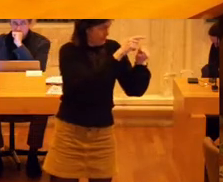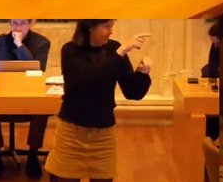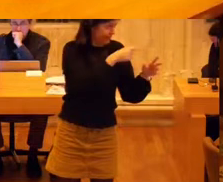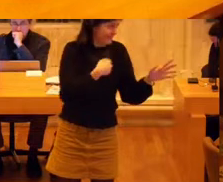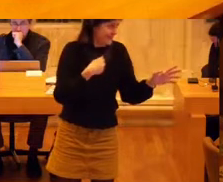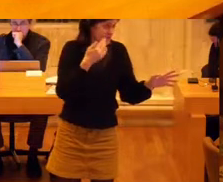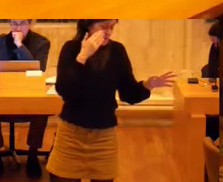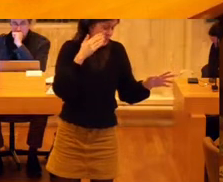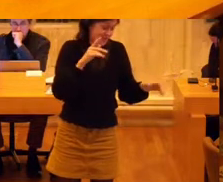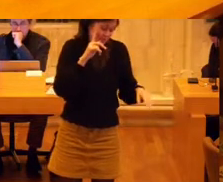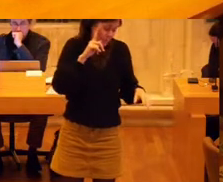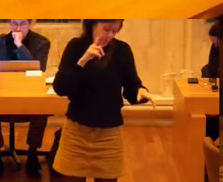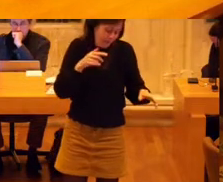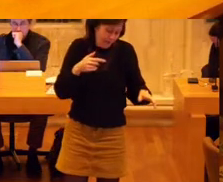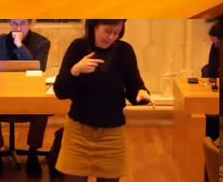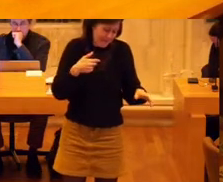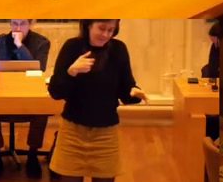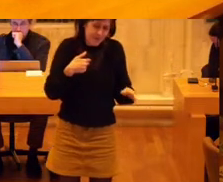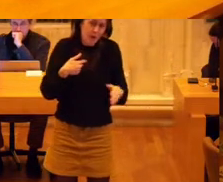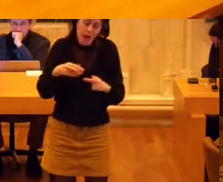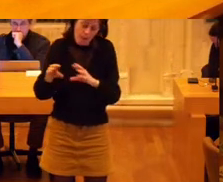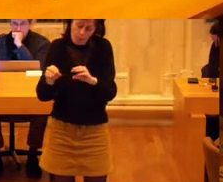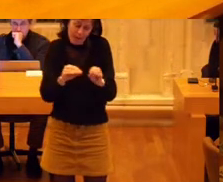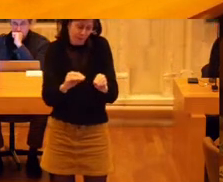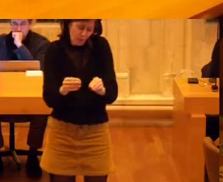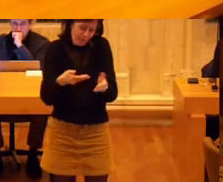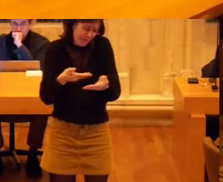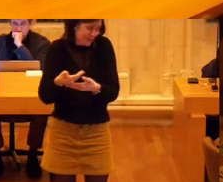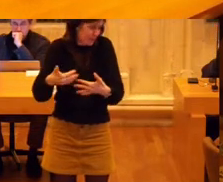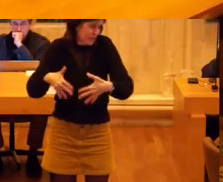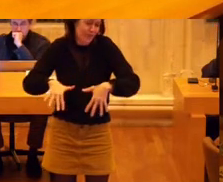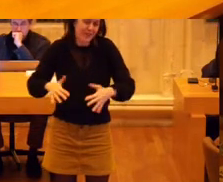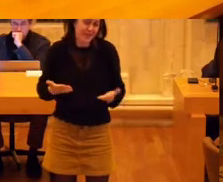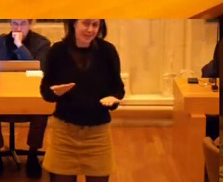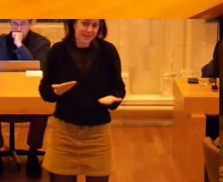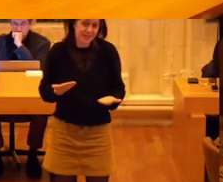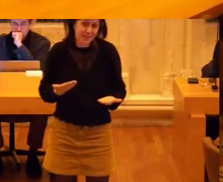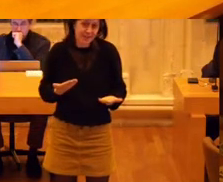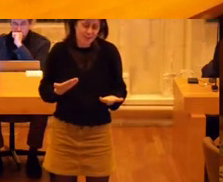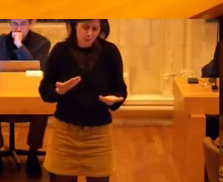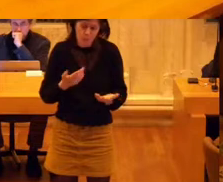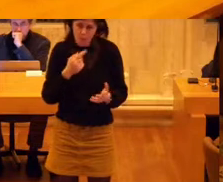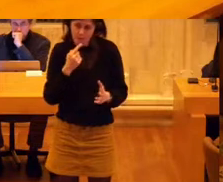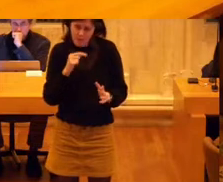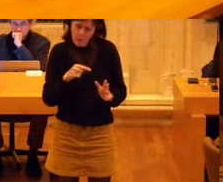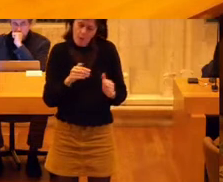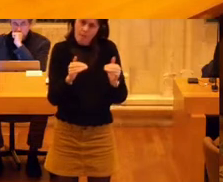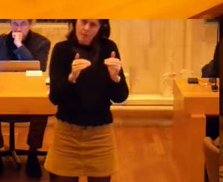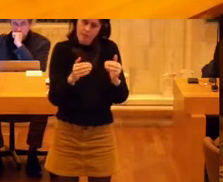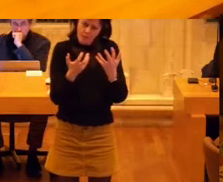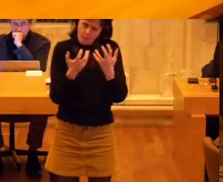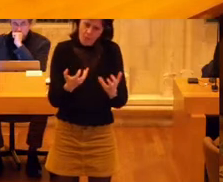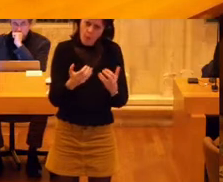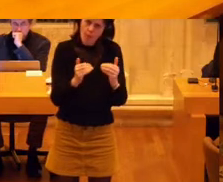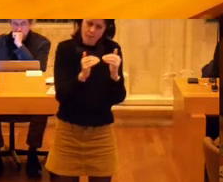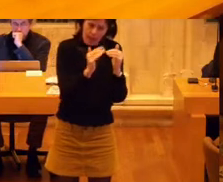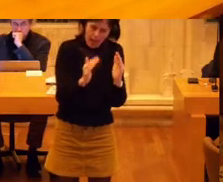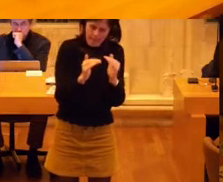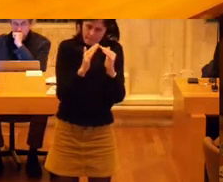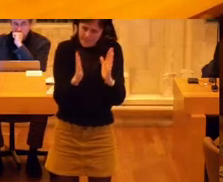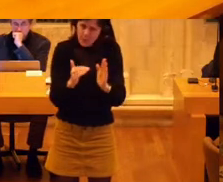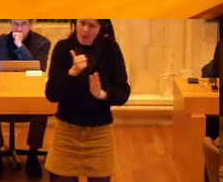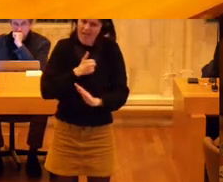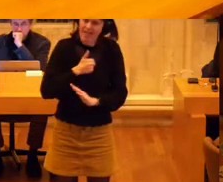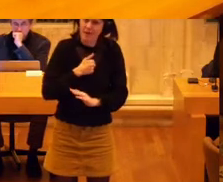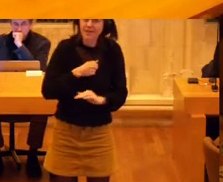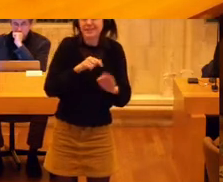avions échangé avec les habitants, pour qu'il puisse y avoir de l'habitat individuel qui soit développé. On est sur